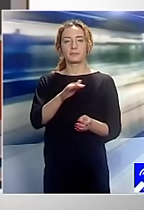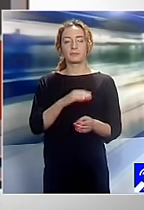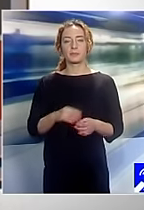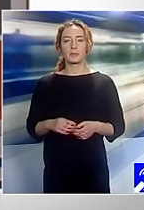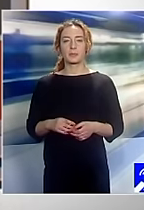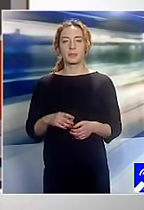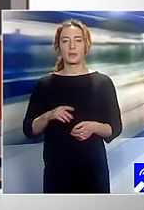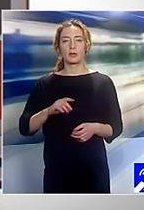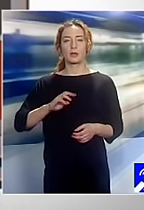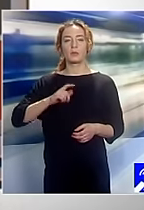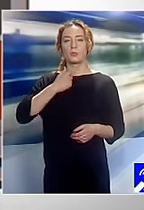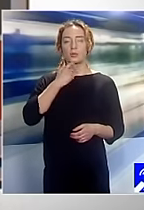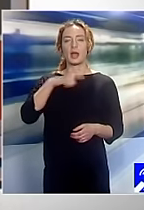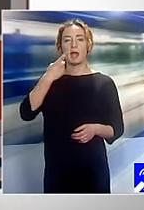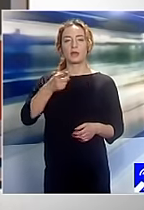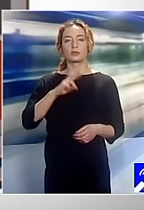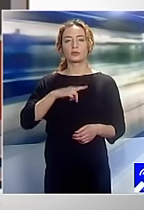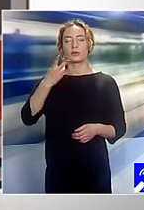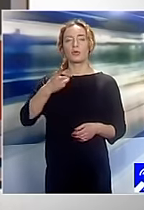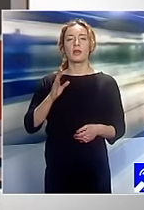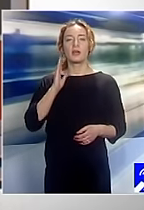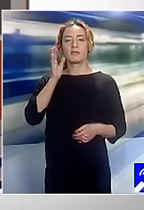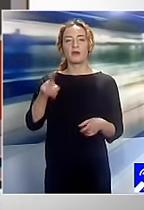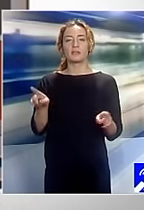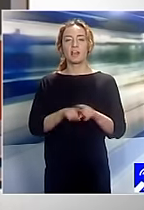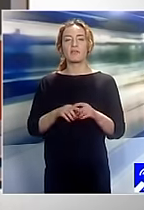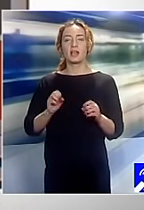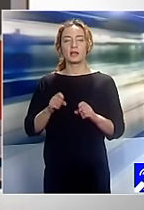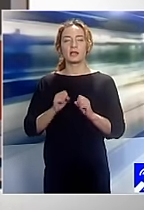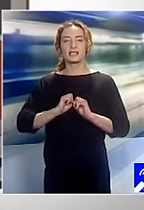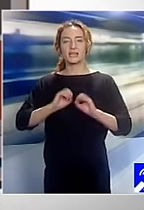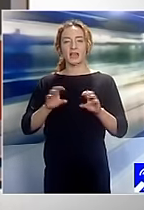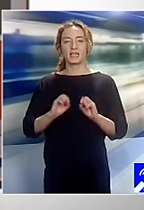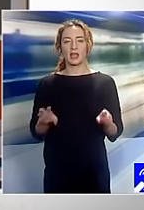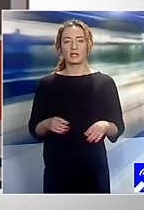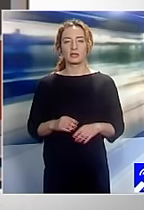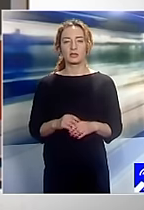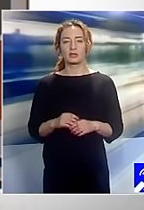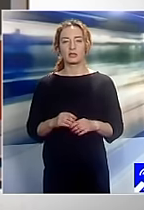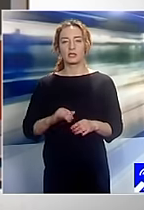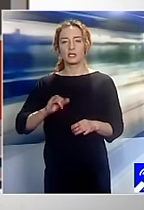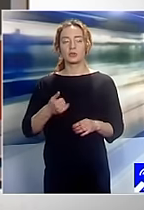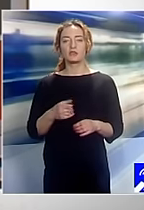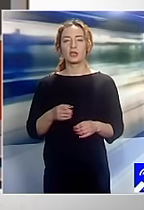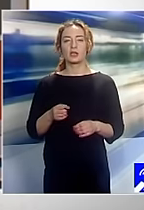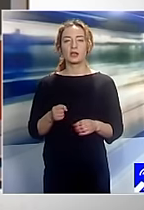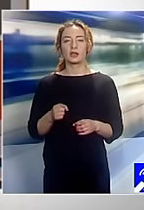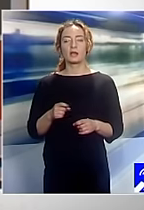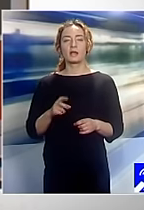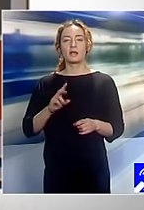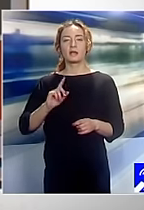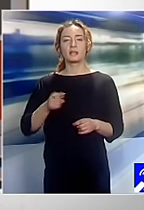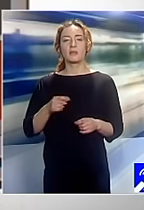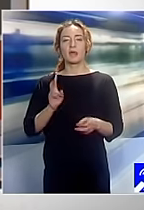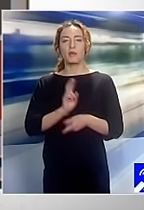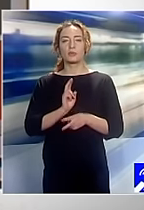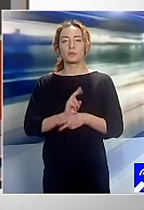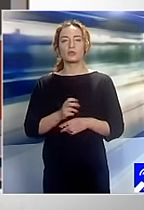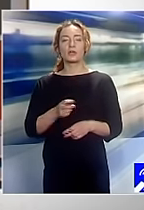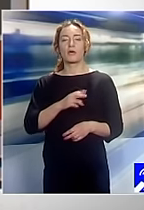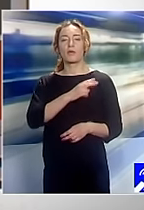foarte probabil să mai întâlnim un astfel de scandal. Singura soluție, spune el, este depolitizarea funcțiilor